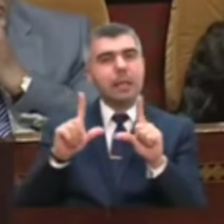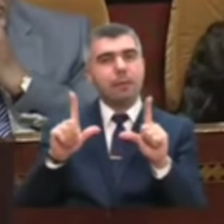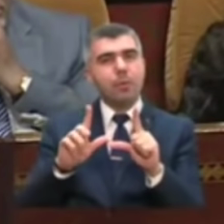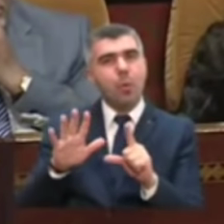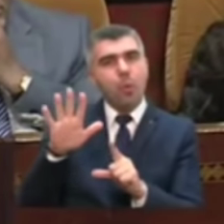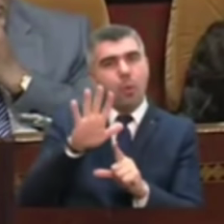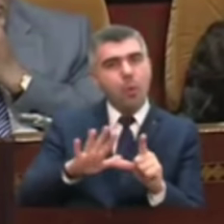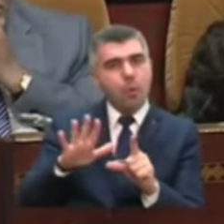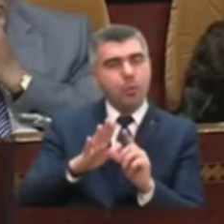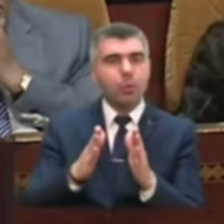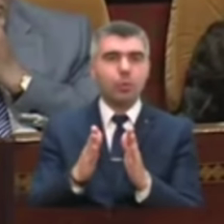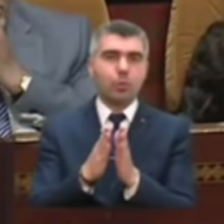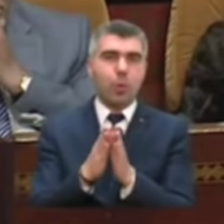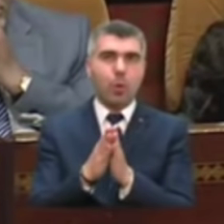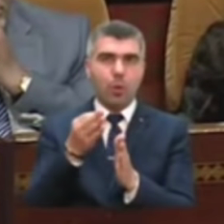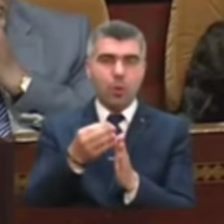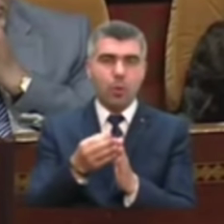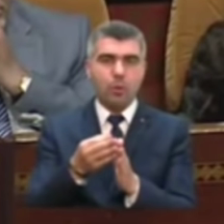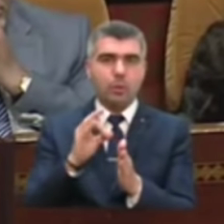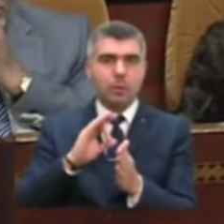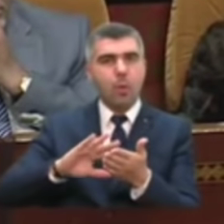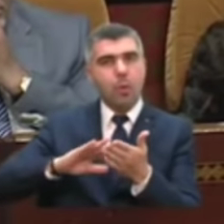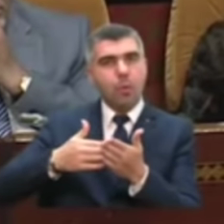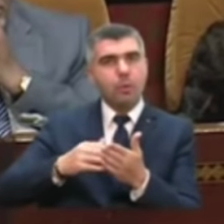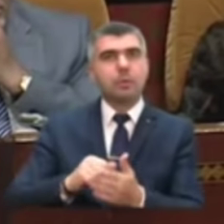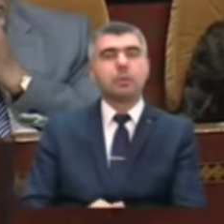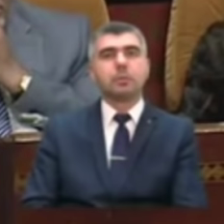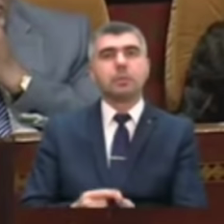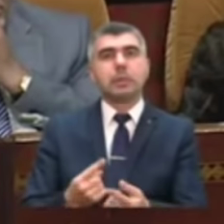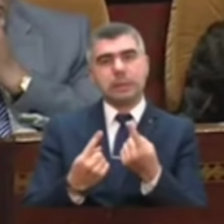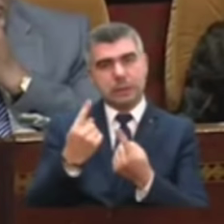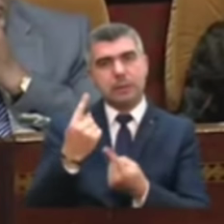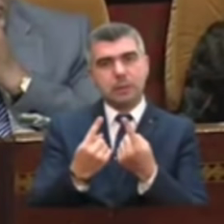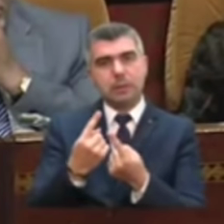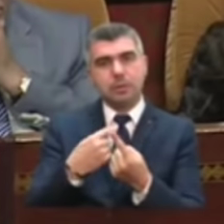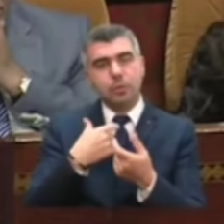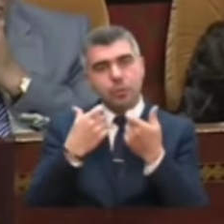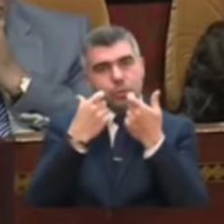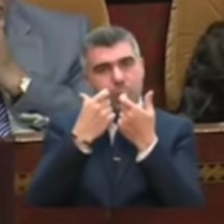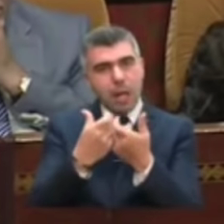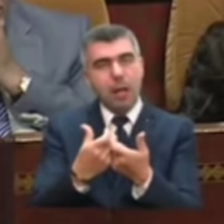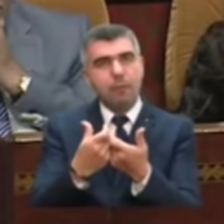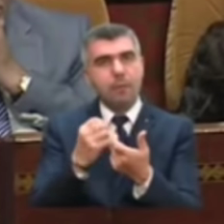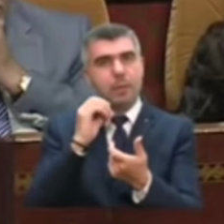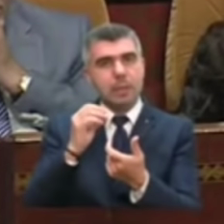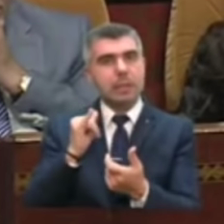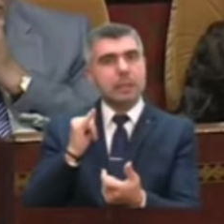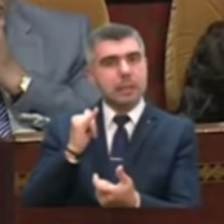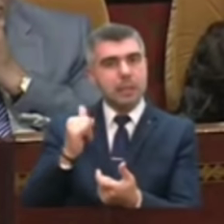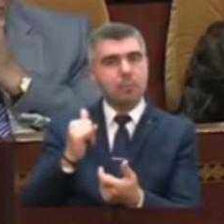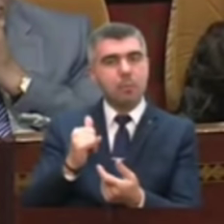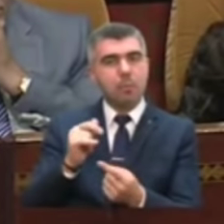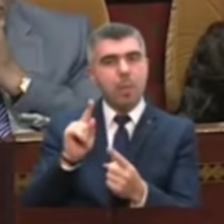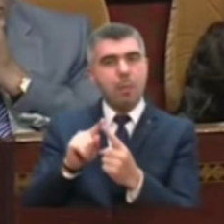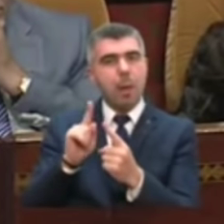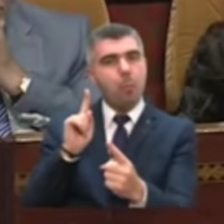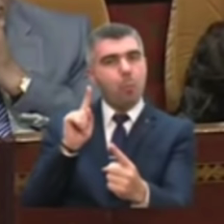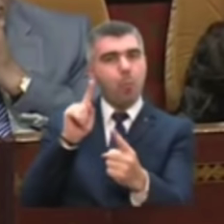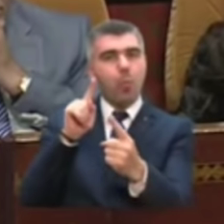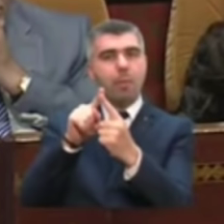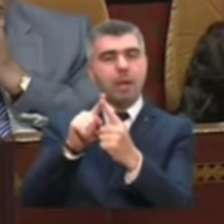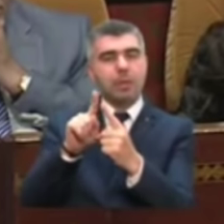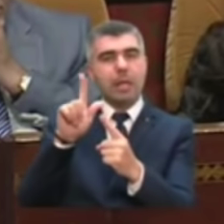اللي تدير الأمازيغية حبادا، وكنا تنشوفوها تثبت بشكل مباشر، وإن شاء الله هذا اللي غادي يكون بدون